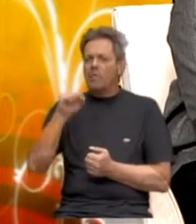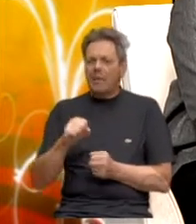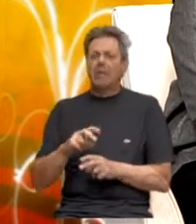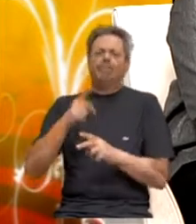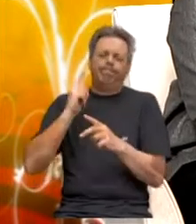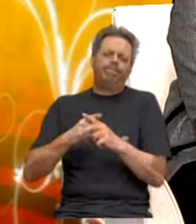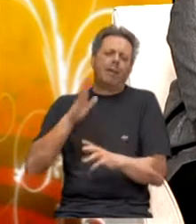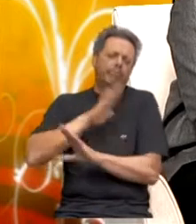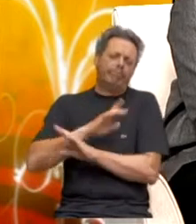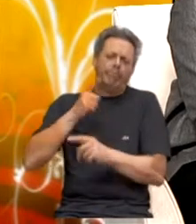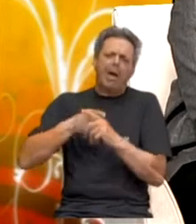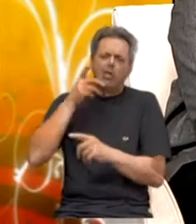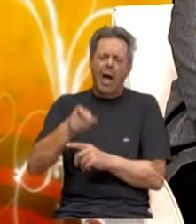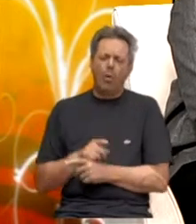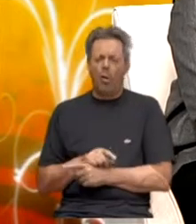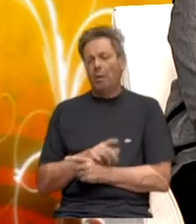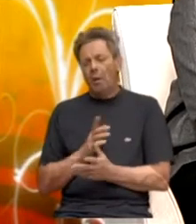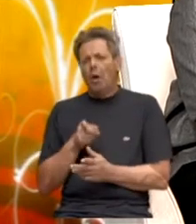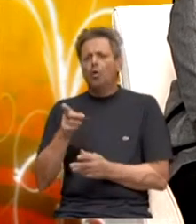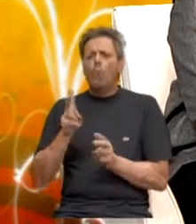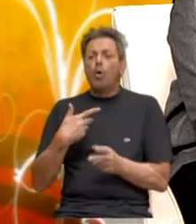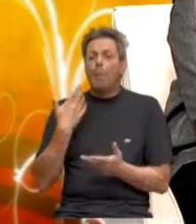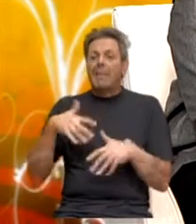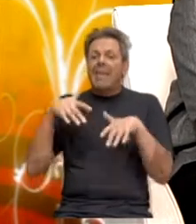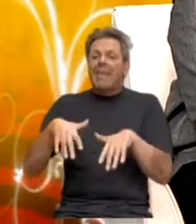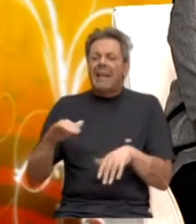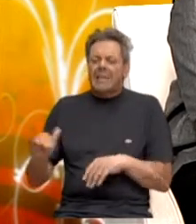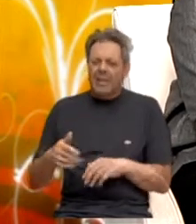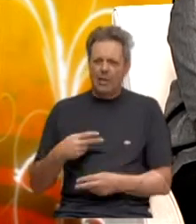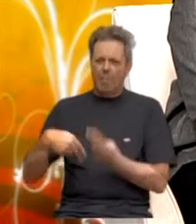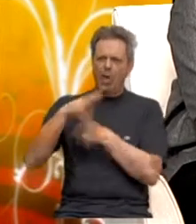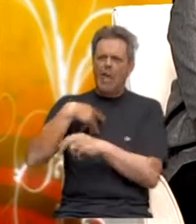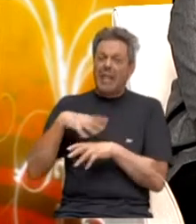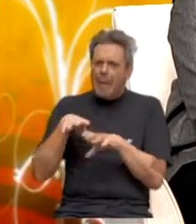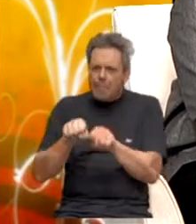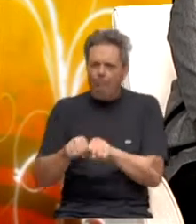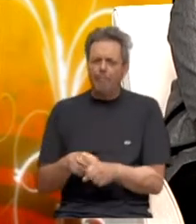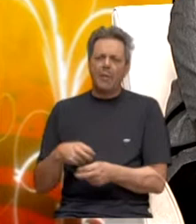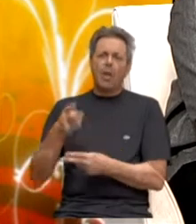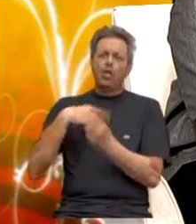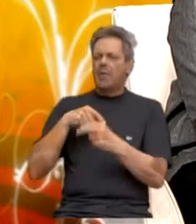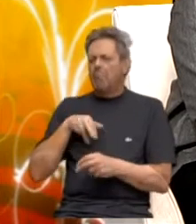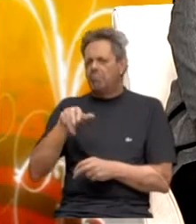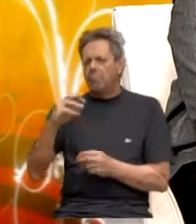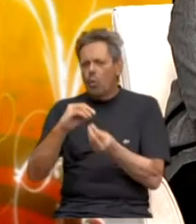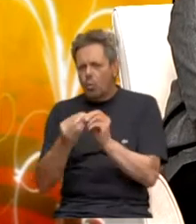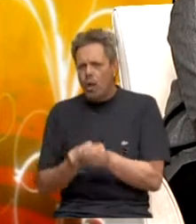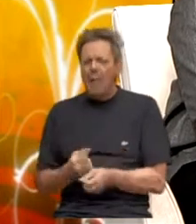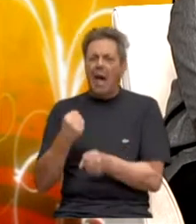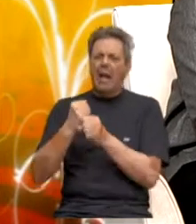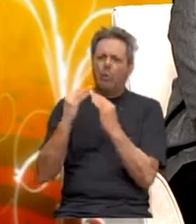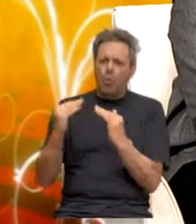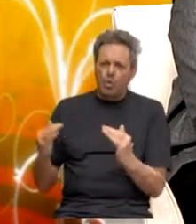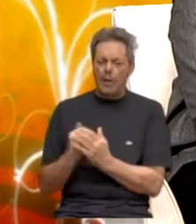doslovno da to mora biti neka tjelovježba, to može biti igra sa djecom, šetnja sa psom, šetnja do dućana ili nekakav rad u